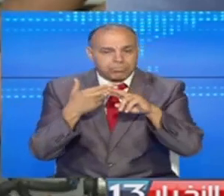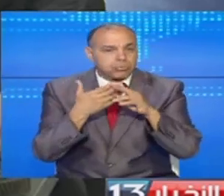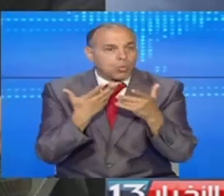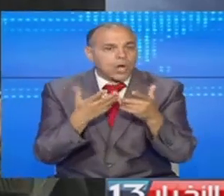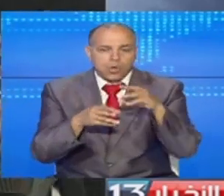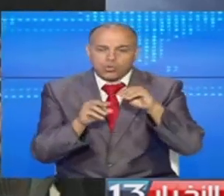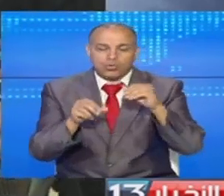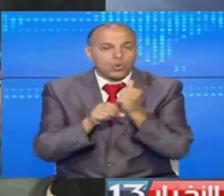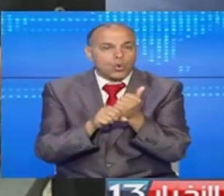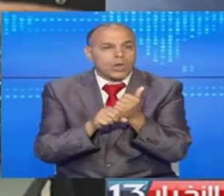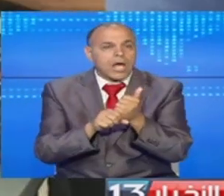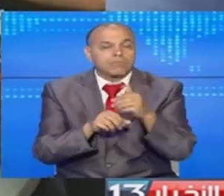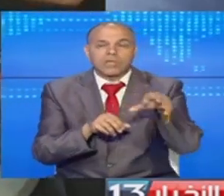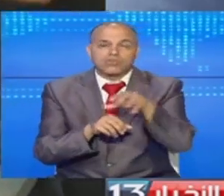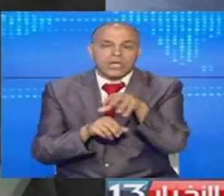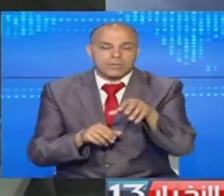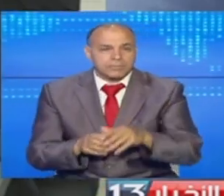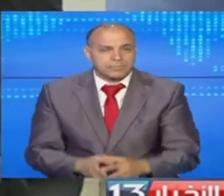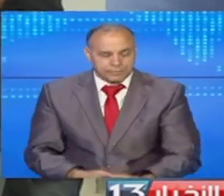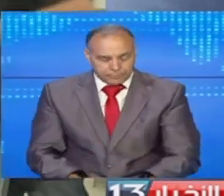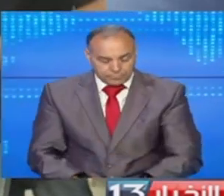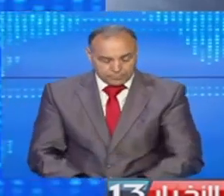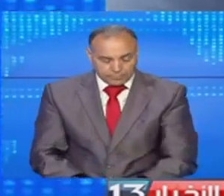لحاجيات سوق الشغل الجهوية.